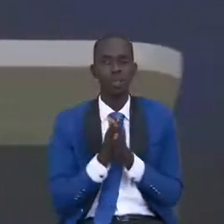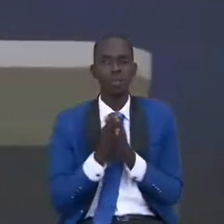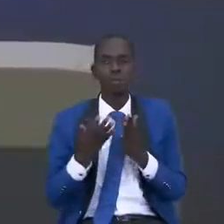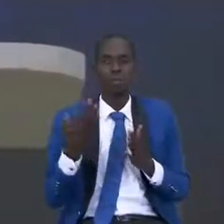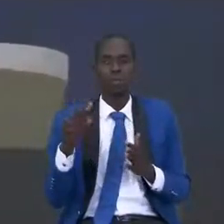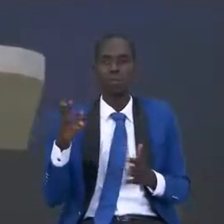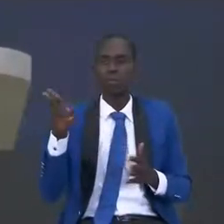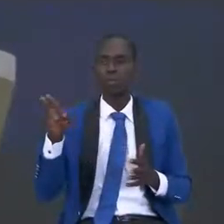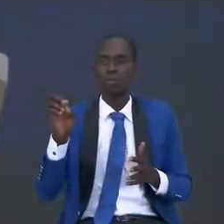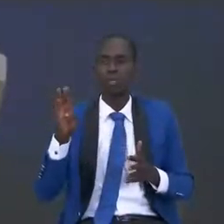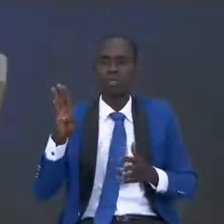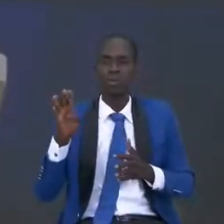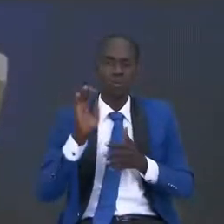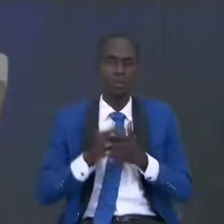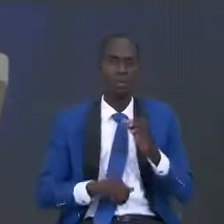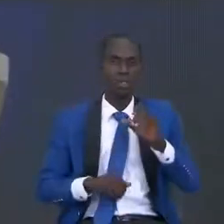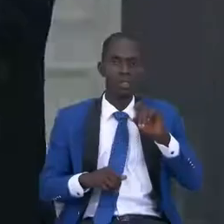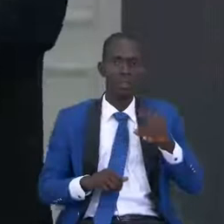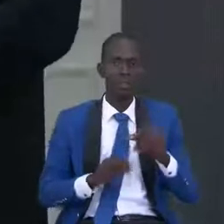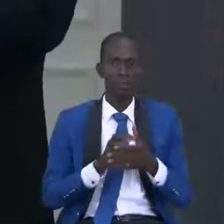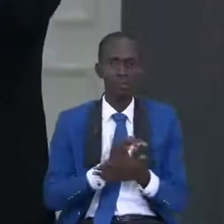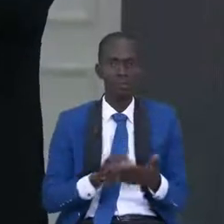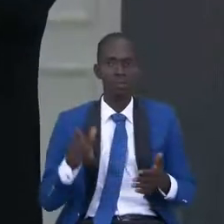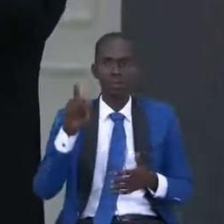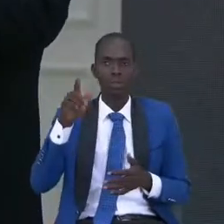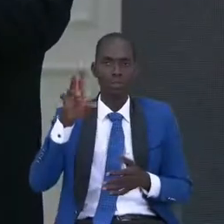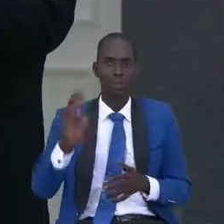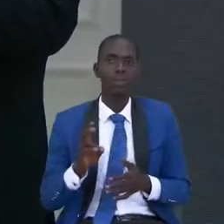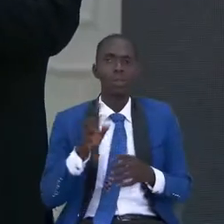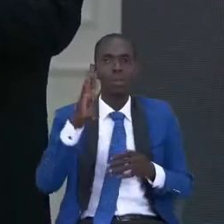Hébreux chapitre 11, 27.